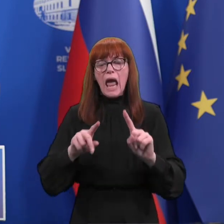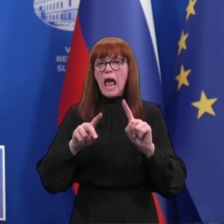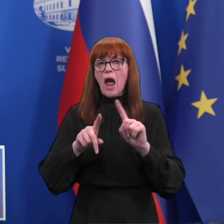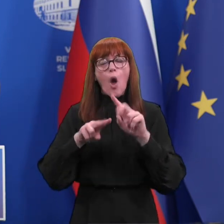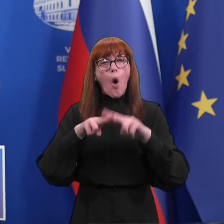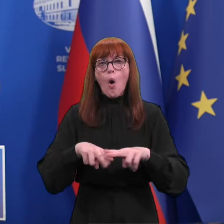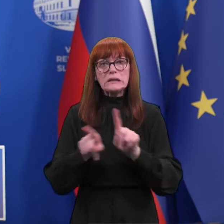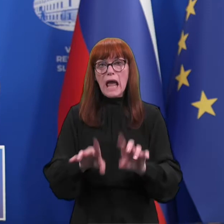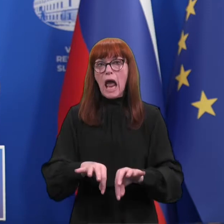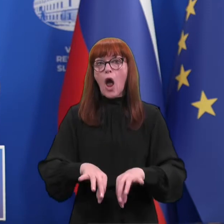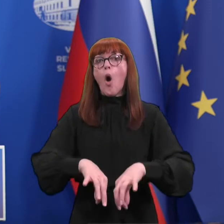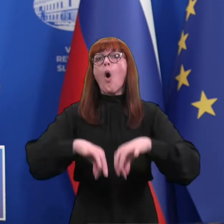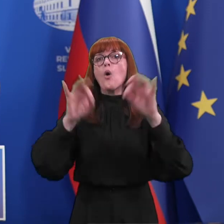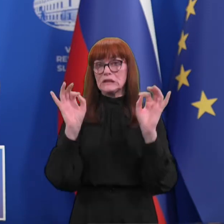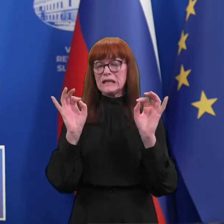neodkrito. In to,